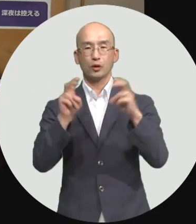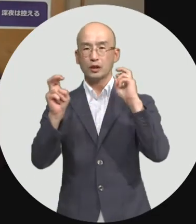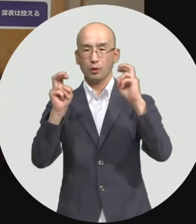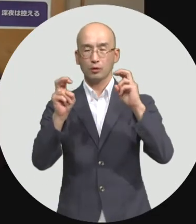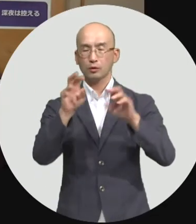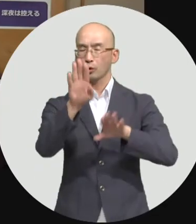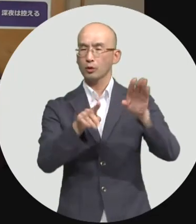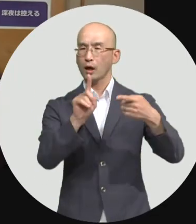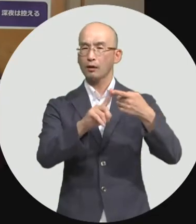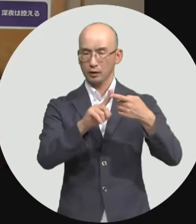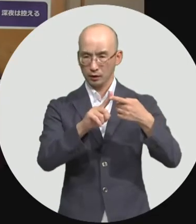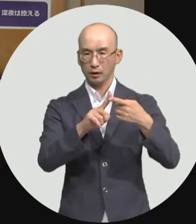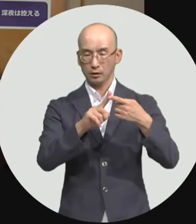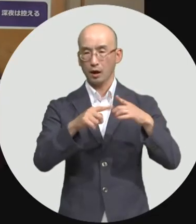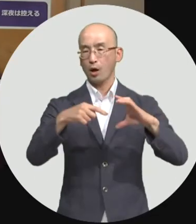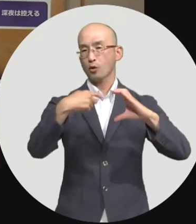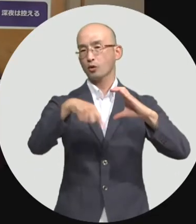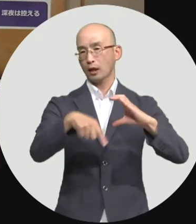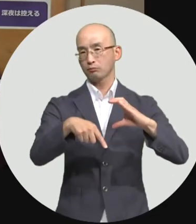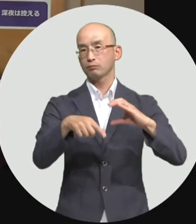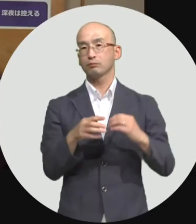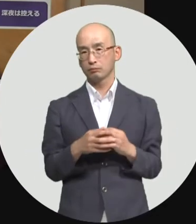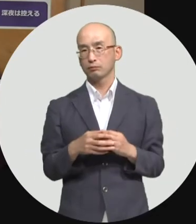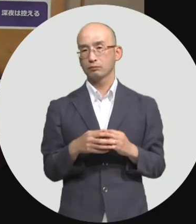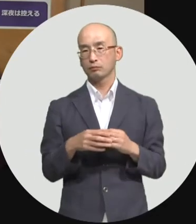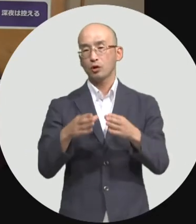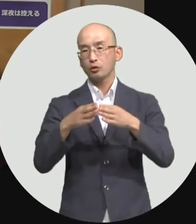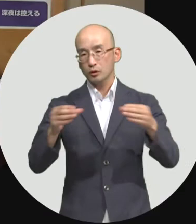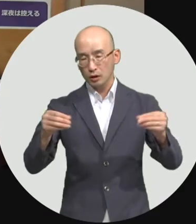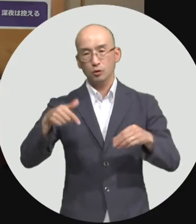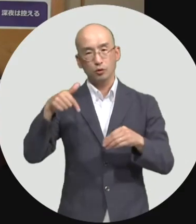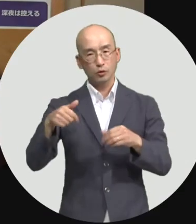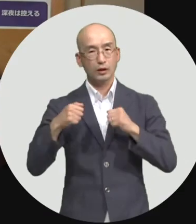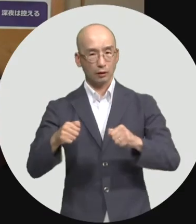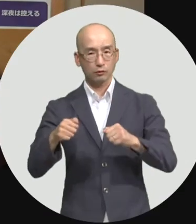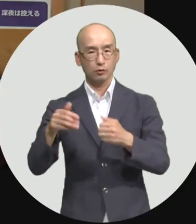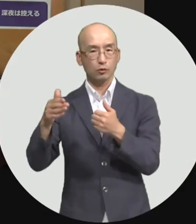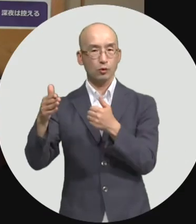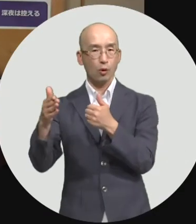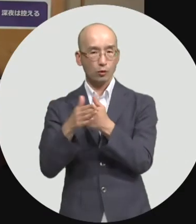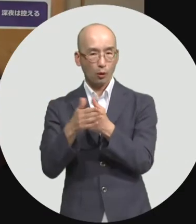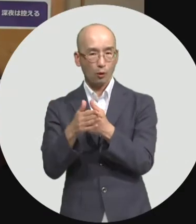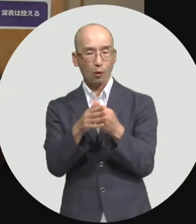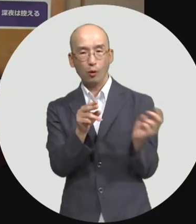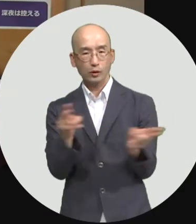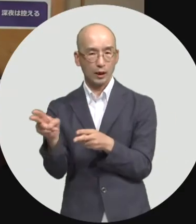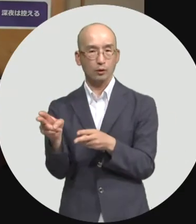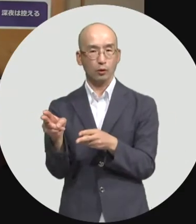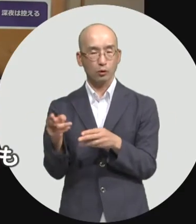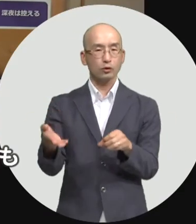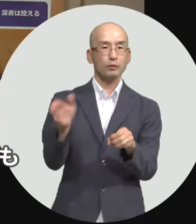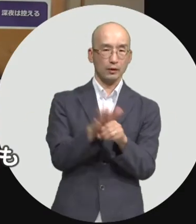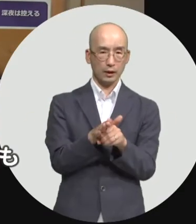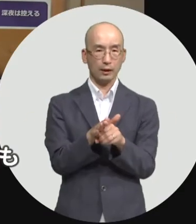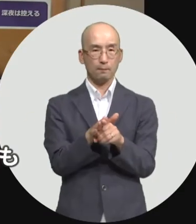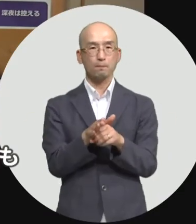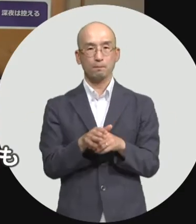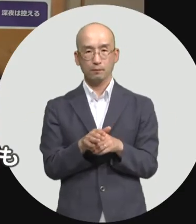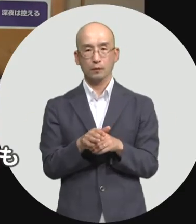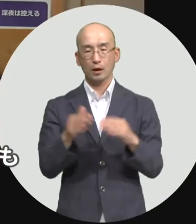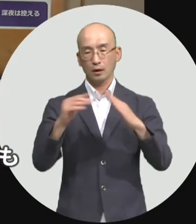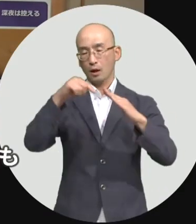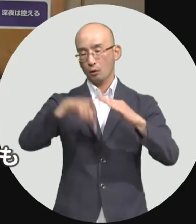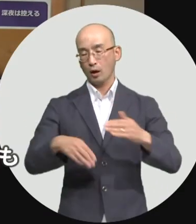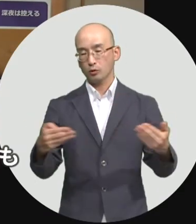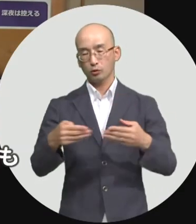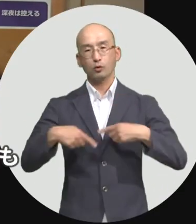や、京都府、それから国が実施しておりますいろんな補助制度、まあ、そういうものを組み合わせましてテレワークの導入支援を